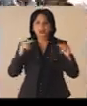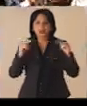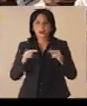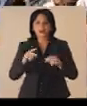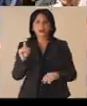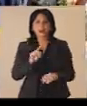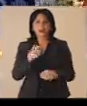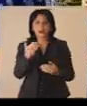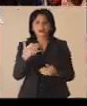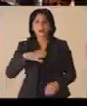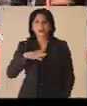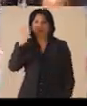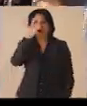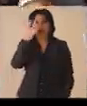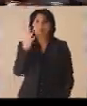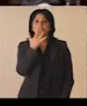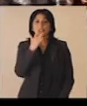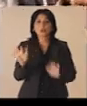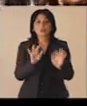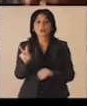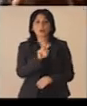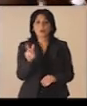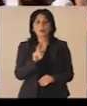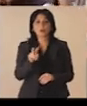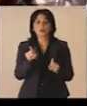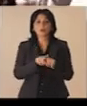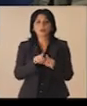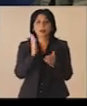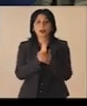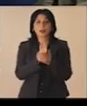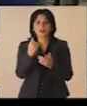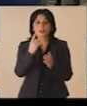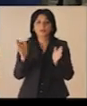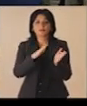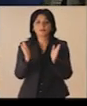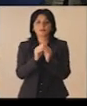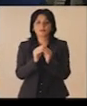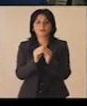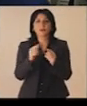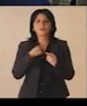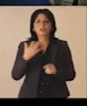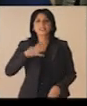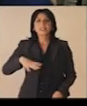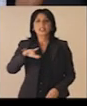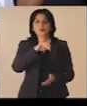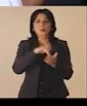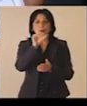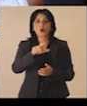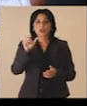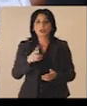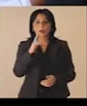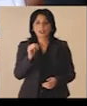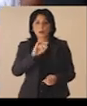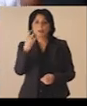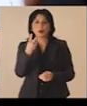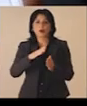მიღებამ დაამტკიცა, რომ ქართული ოცნება და ნაციონალური მოძრაობა არის ერთ მხარეს. ჩვენ და საქართველოს